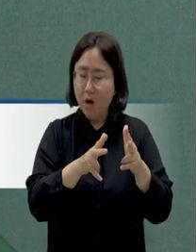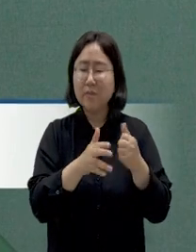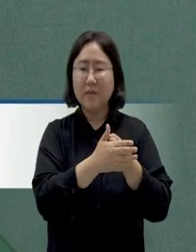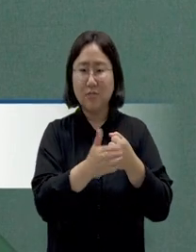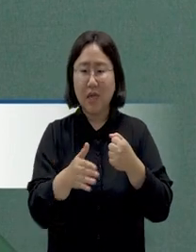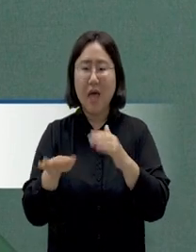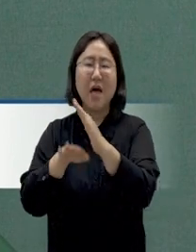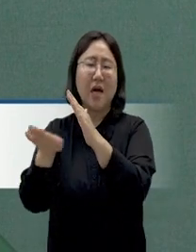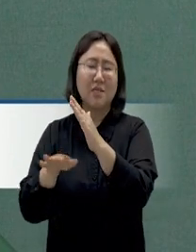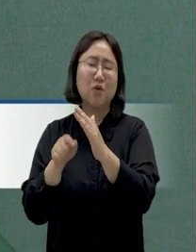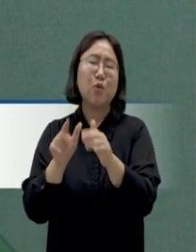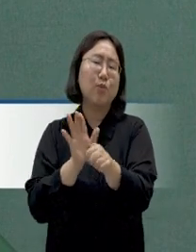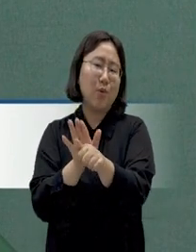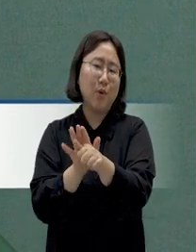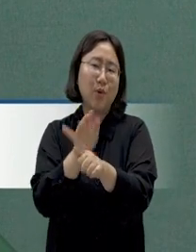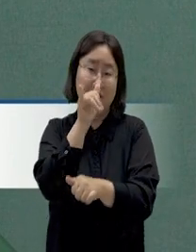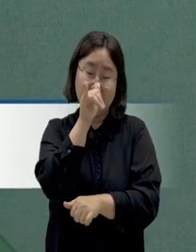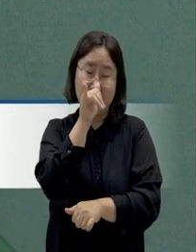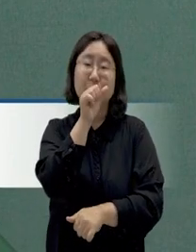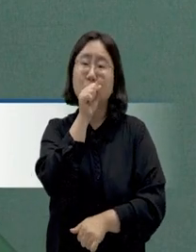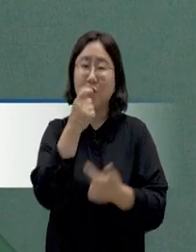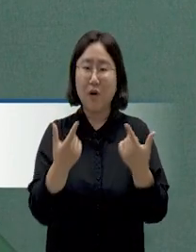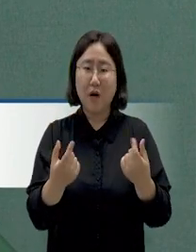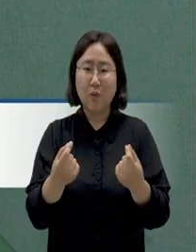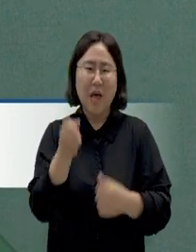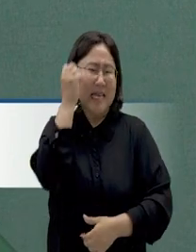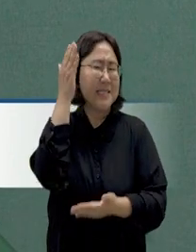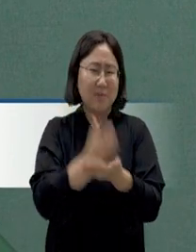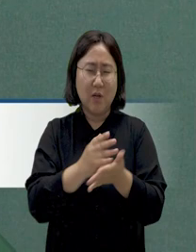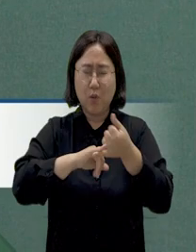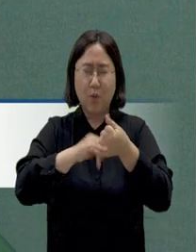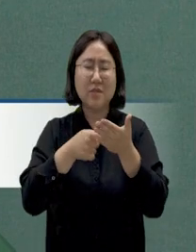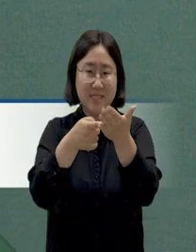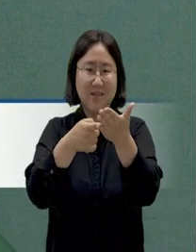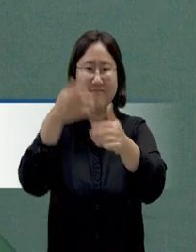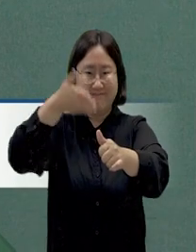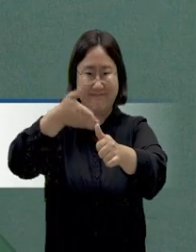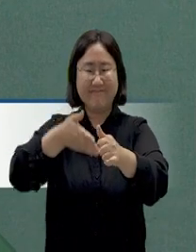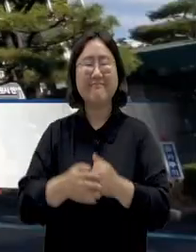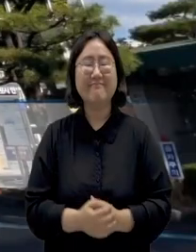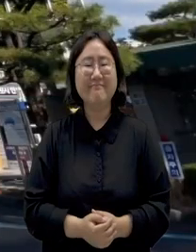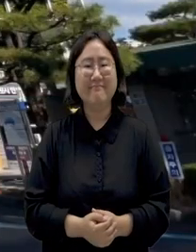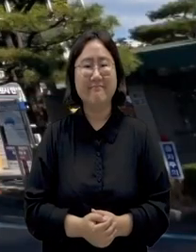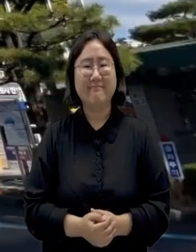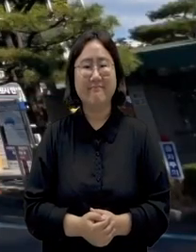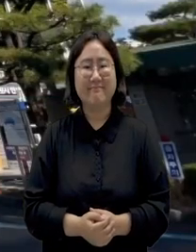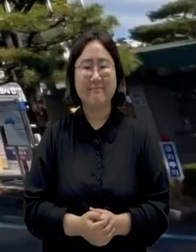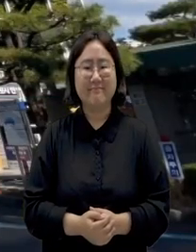가정에 조금이나마 보탬이 되었으면 좋겠고 놓치지 말고 꼭 신청하여 주시기 바랍니다.